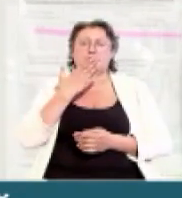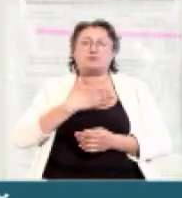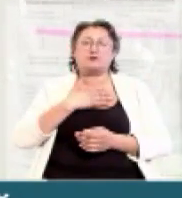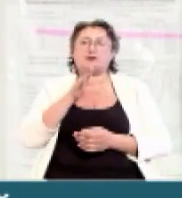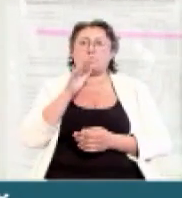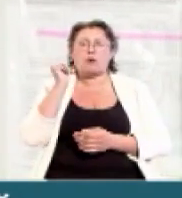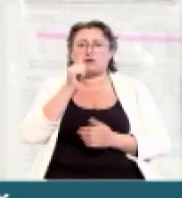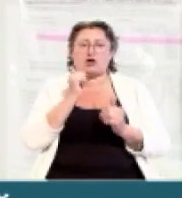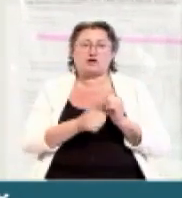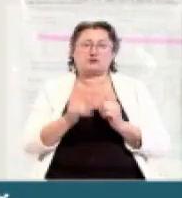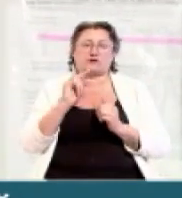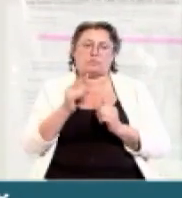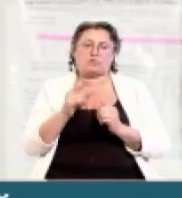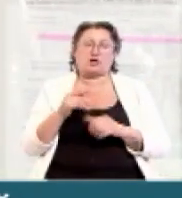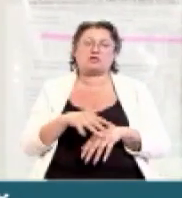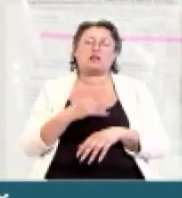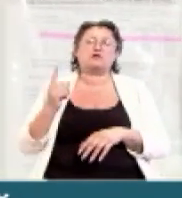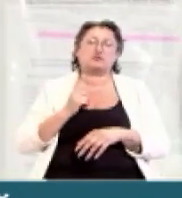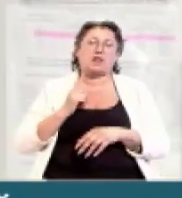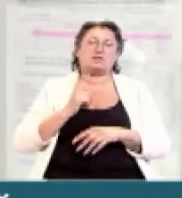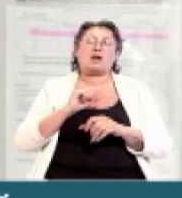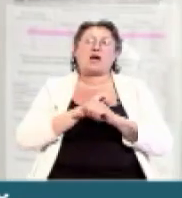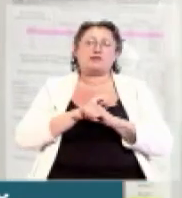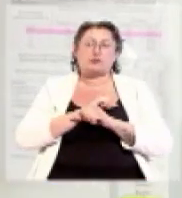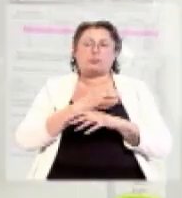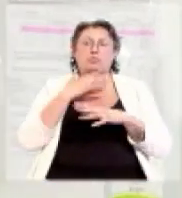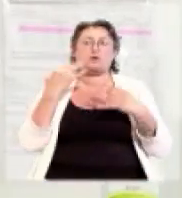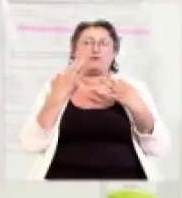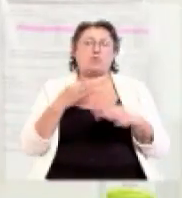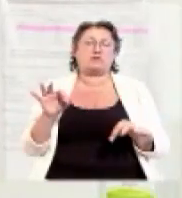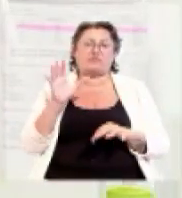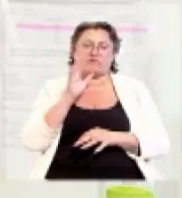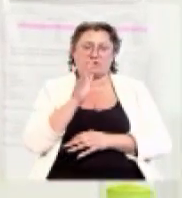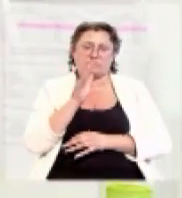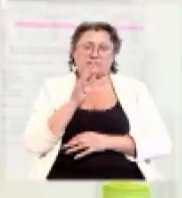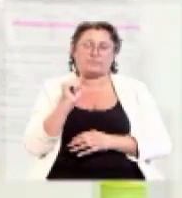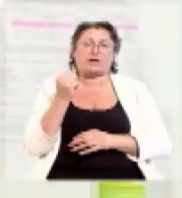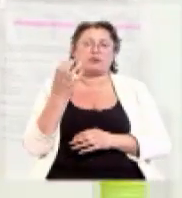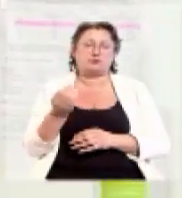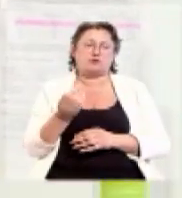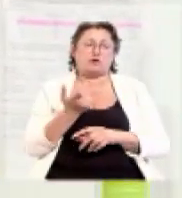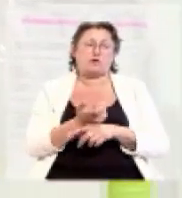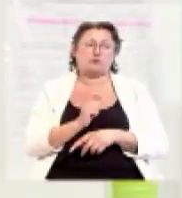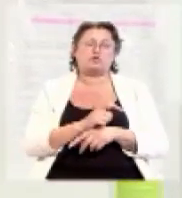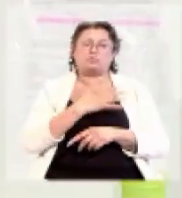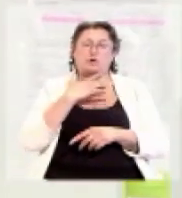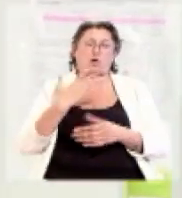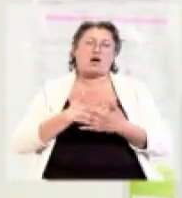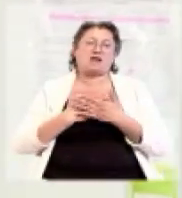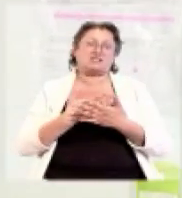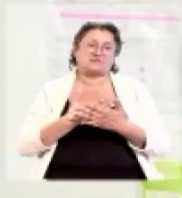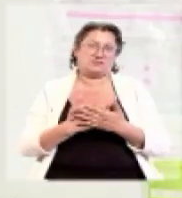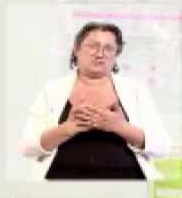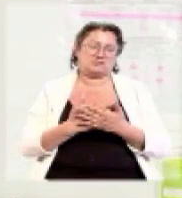года каждого ребенка. Долгожданные каникулы, много свободного времени, а еще очень много